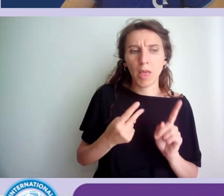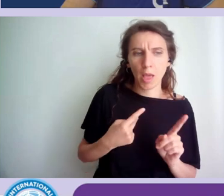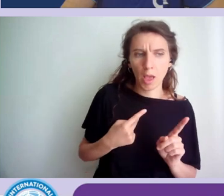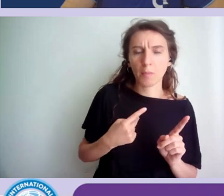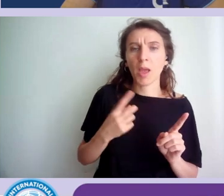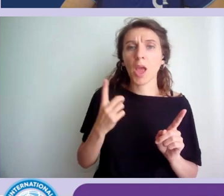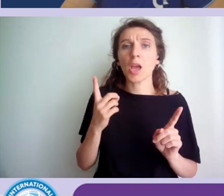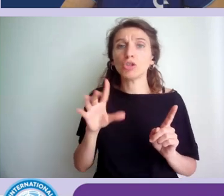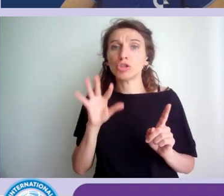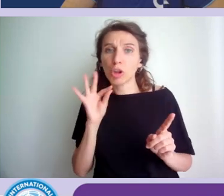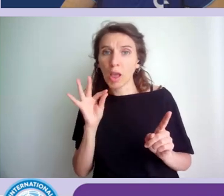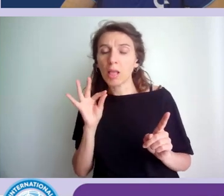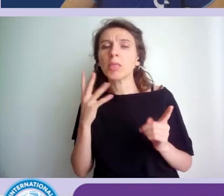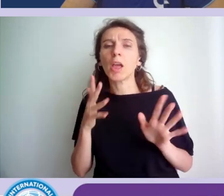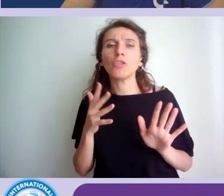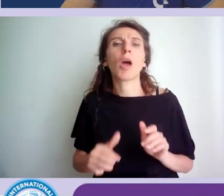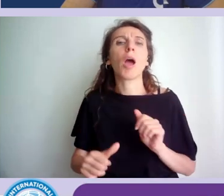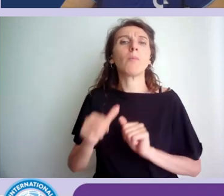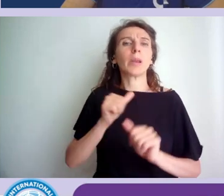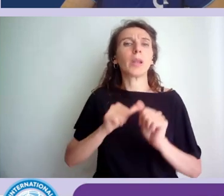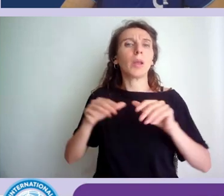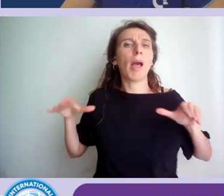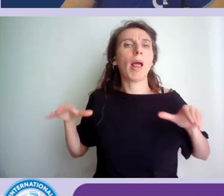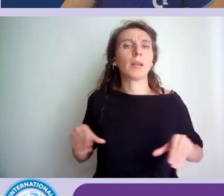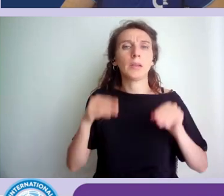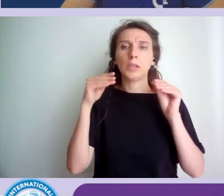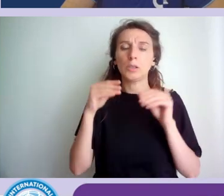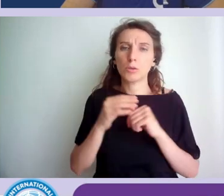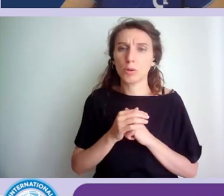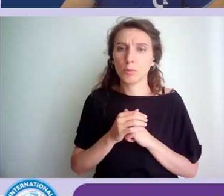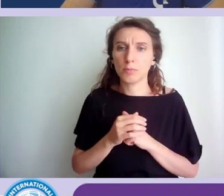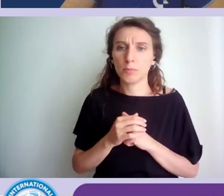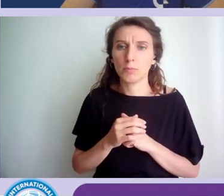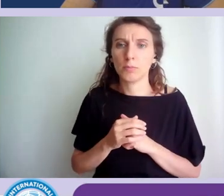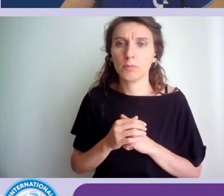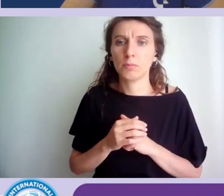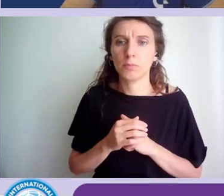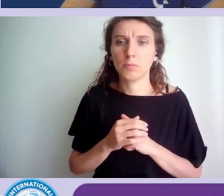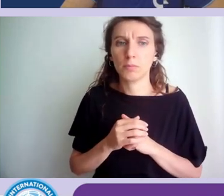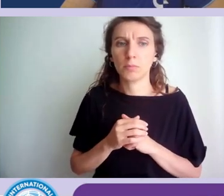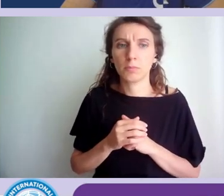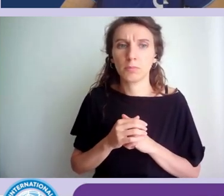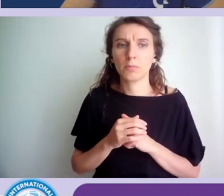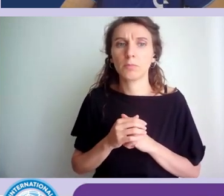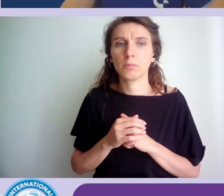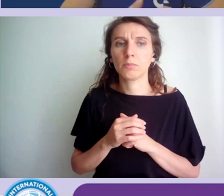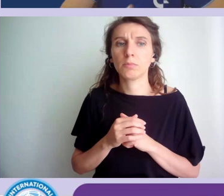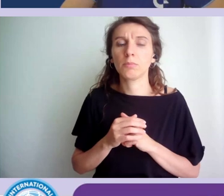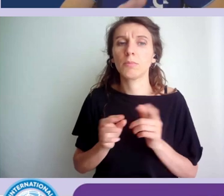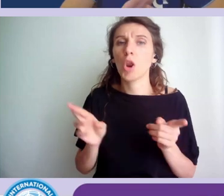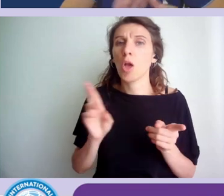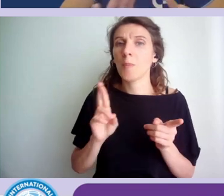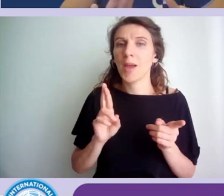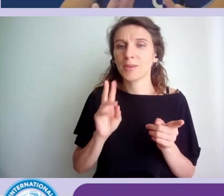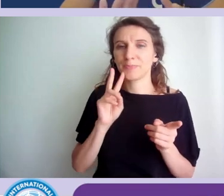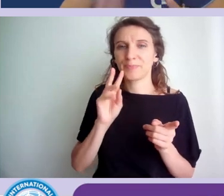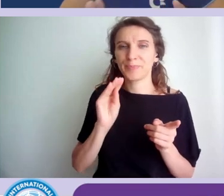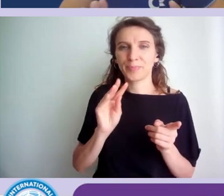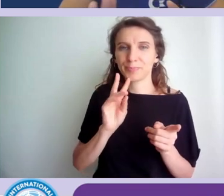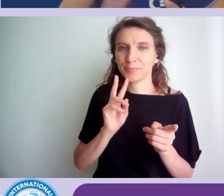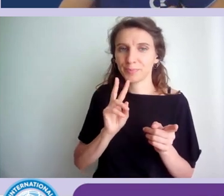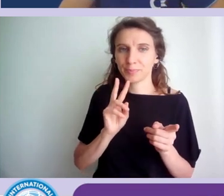determinare delle scelte fin dal principio Ok un'altra domanda